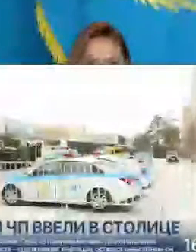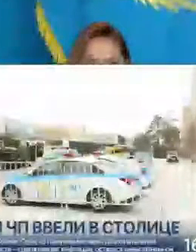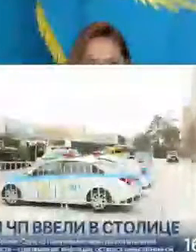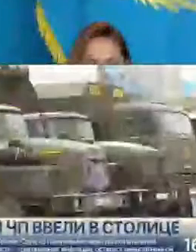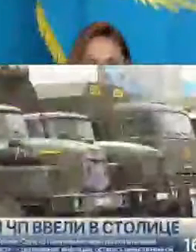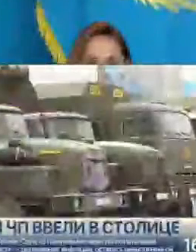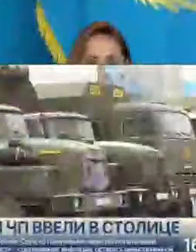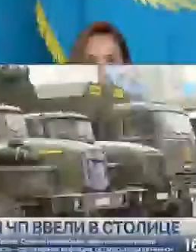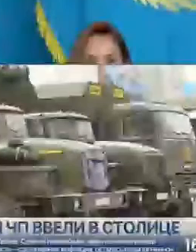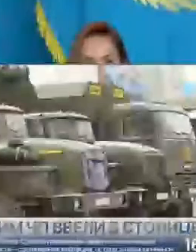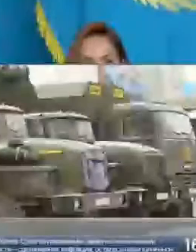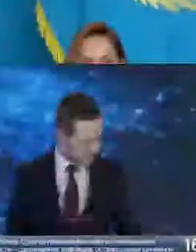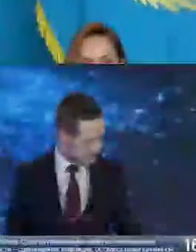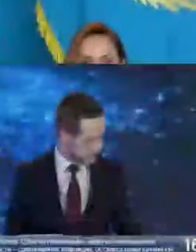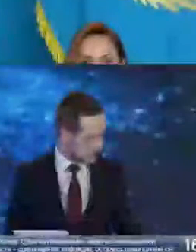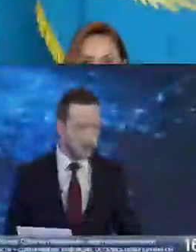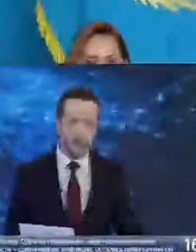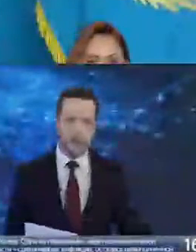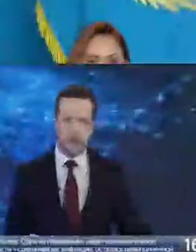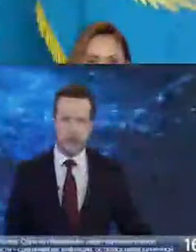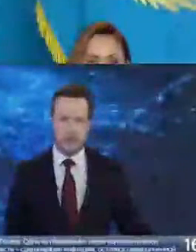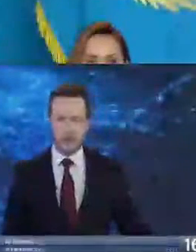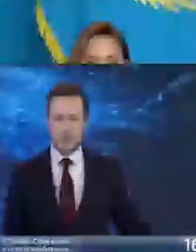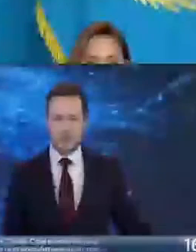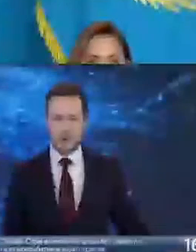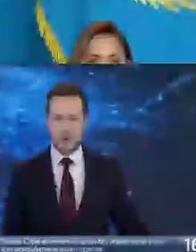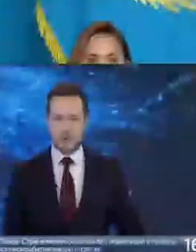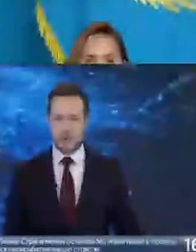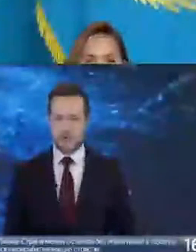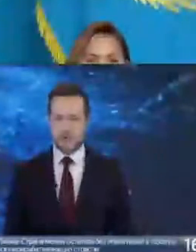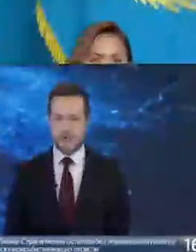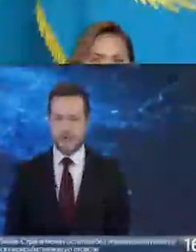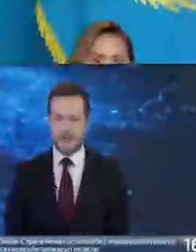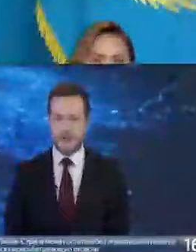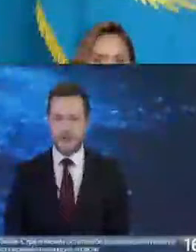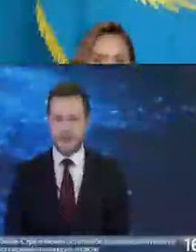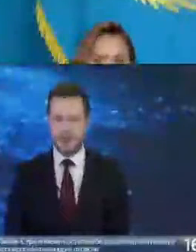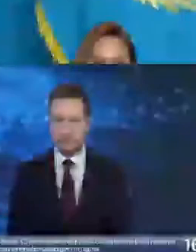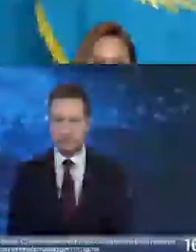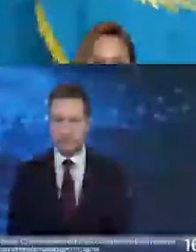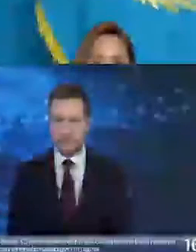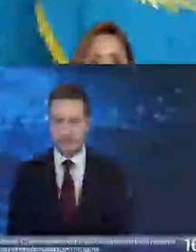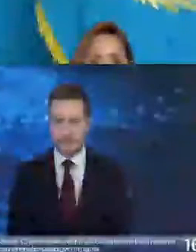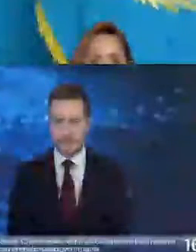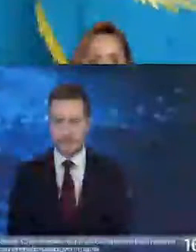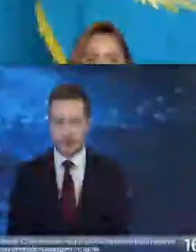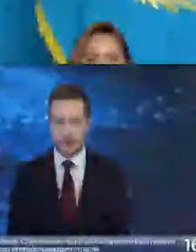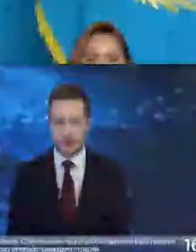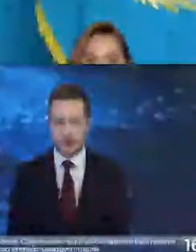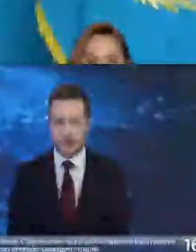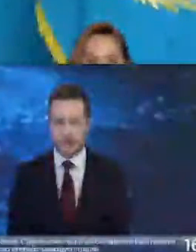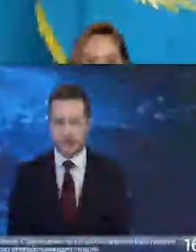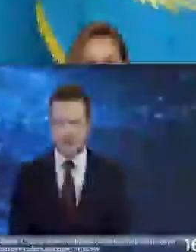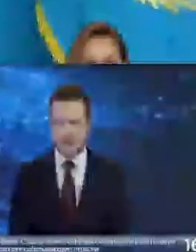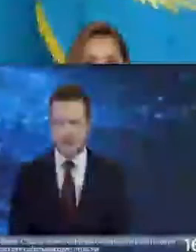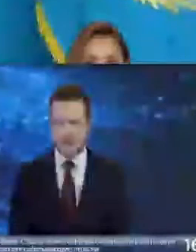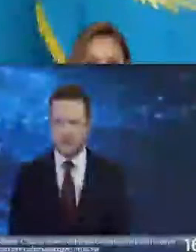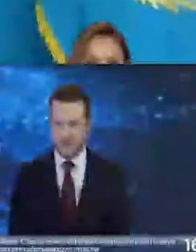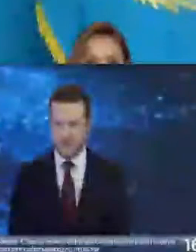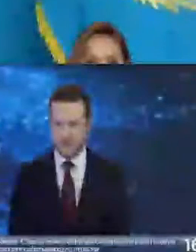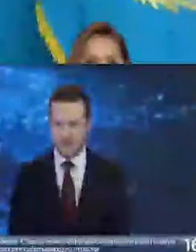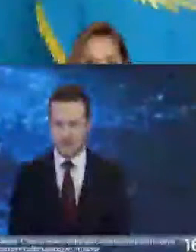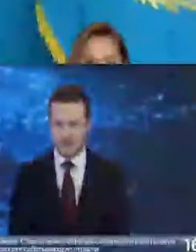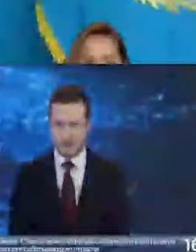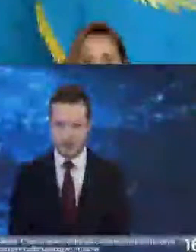В нашем любимом городе происходят массовые нападения на сотрудников правопорядка. Среди них есть убитые и